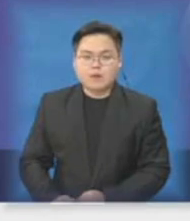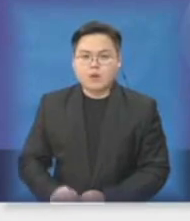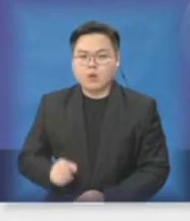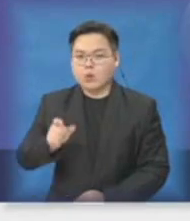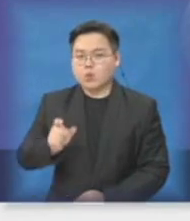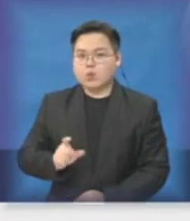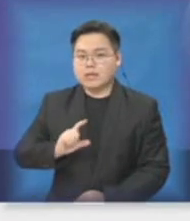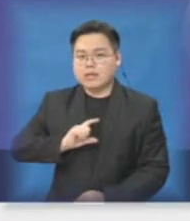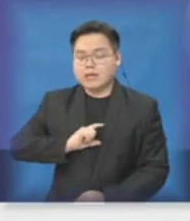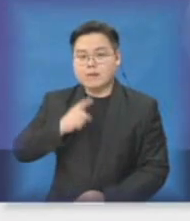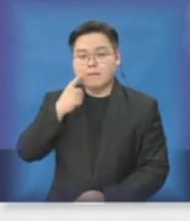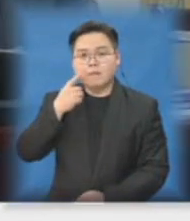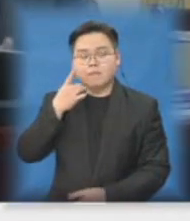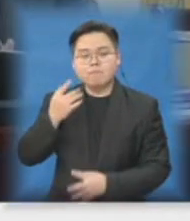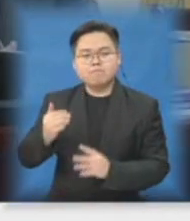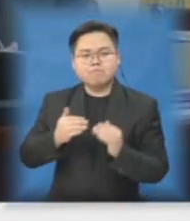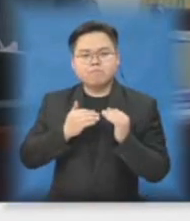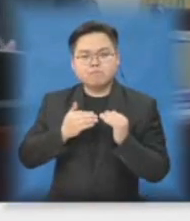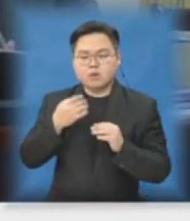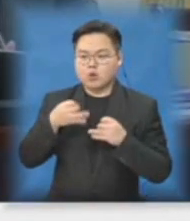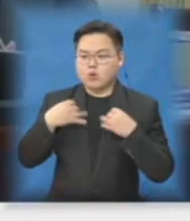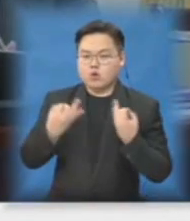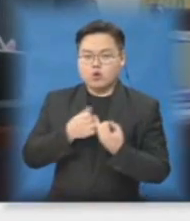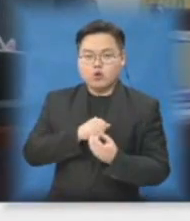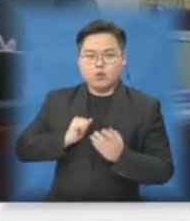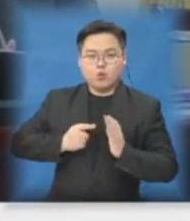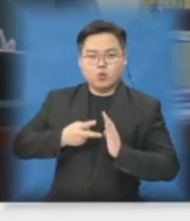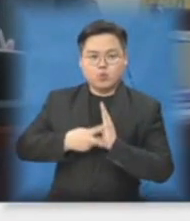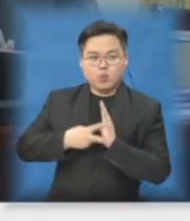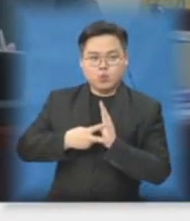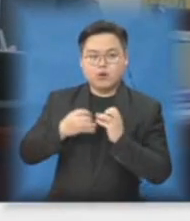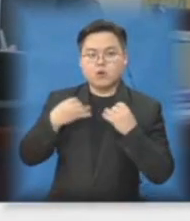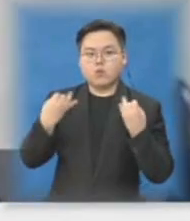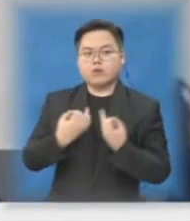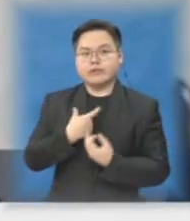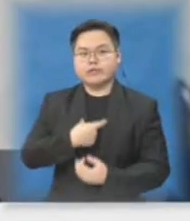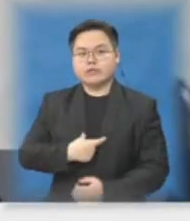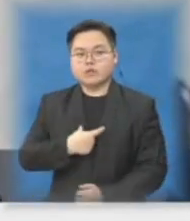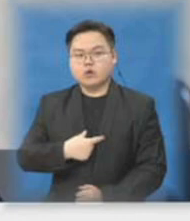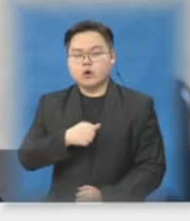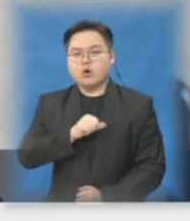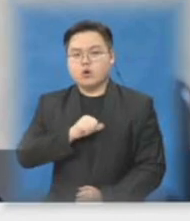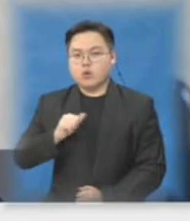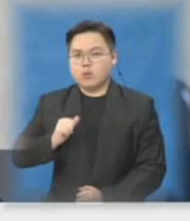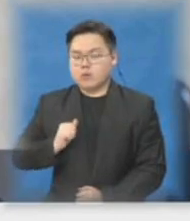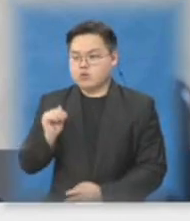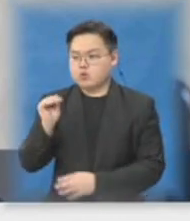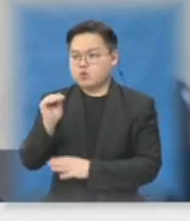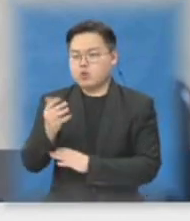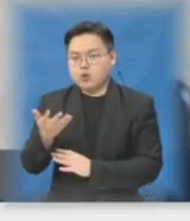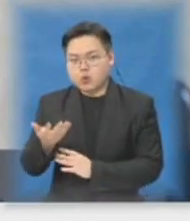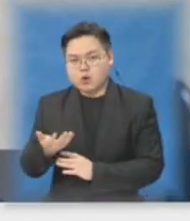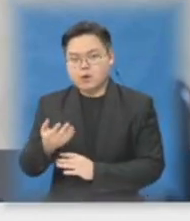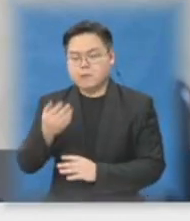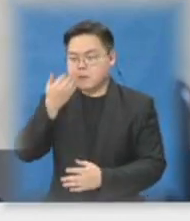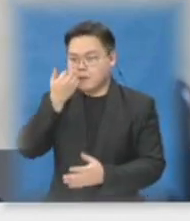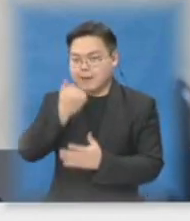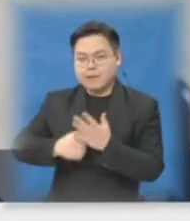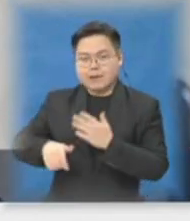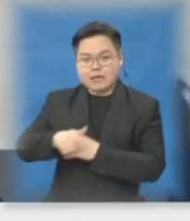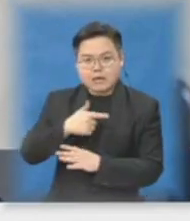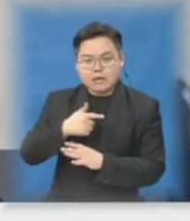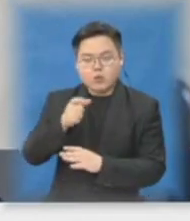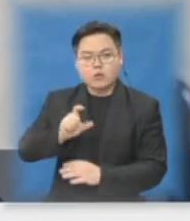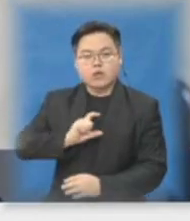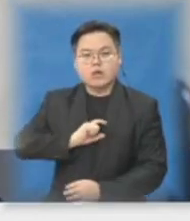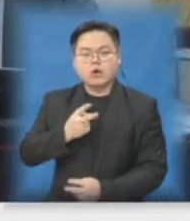Хүний эрх гендерийн асуудлаар парламентын өөрийн үнэлгээнд улсын хурлын гишүүд, олон улсын парламентын холбооны төлөөлөл улсын хурлын хамгийн газрын ажилтнууд хүний эрхийн үндэсний